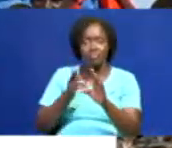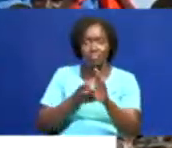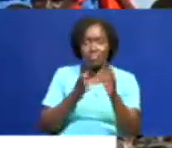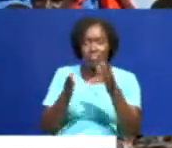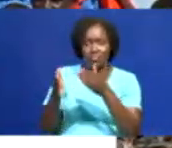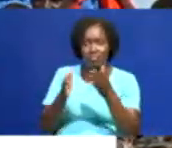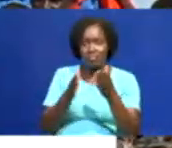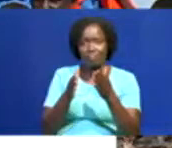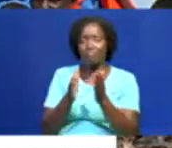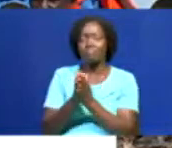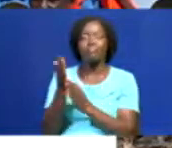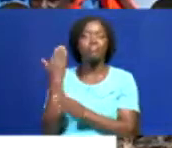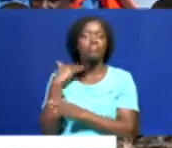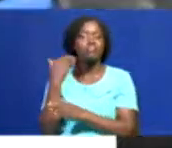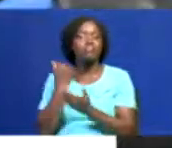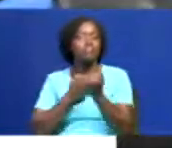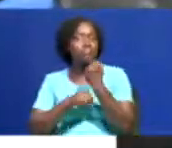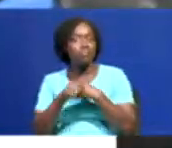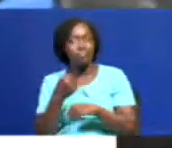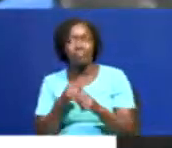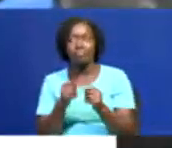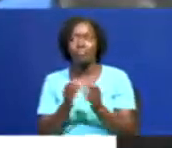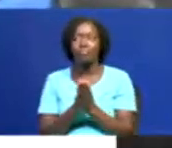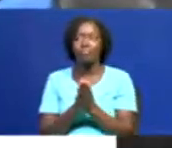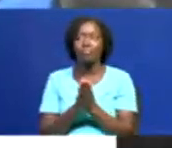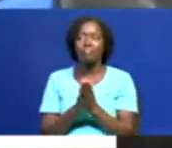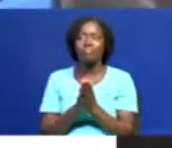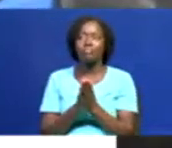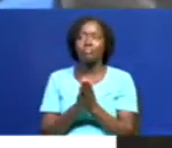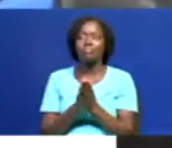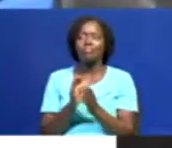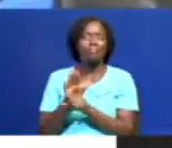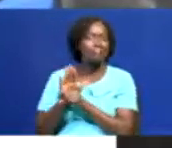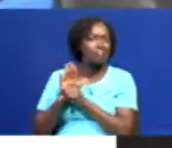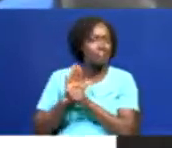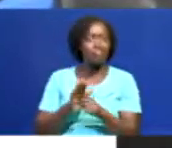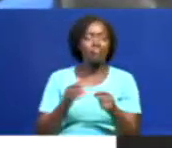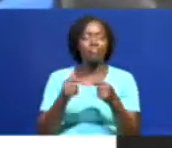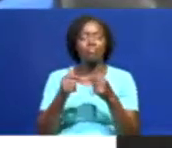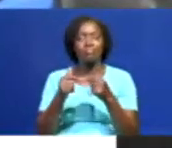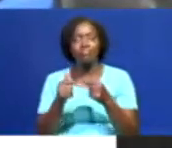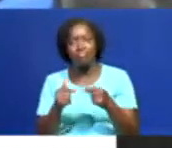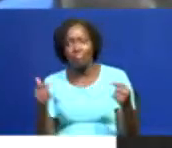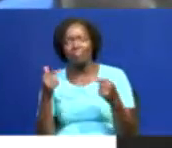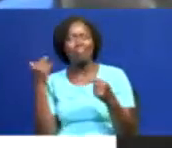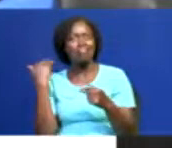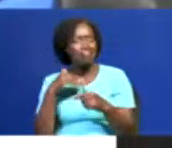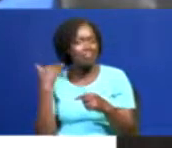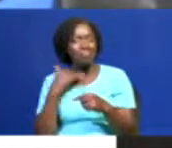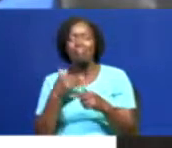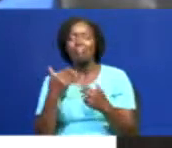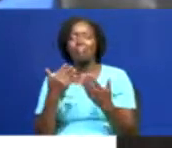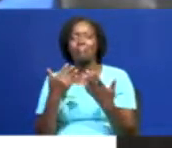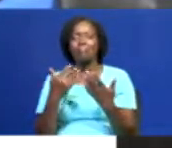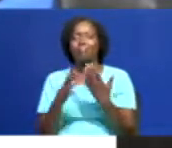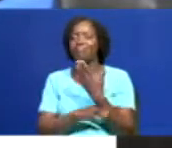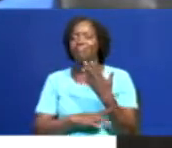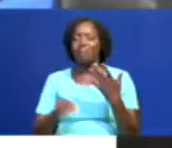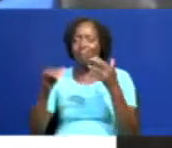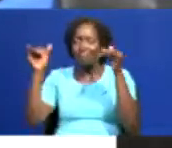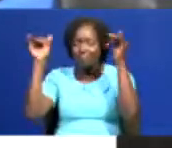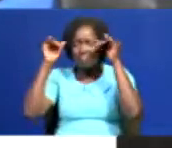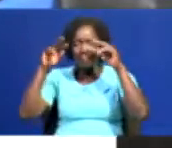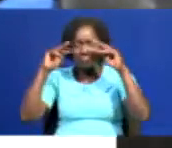hiyo kutekeleza uhalifu. Vile tumewakalia ngome hawa majambazi wa wizi wa ng'ombe na magaidi wale wa